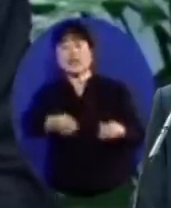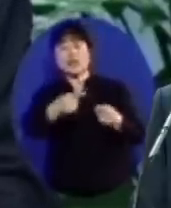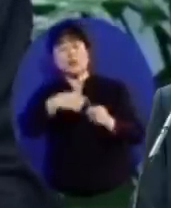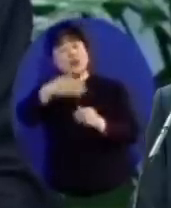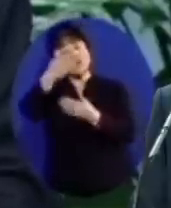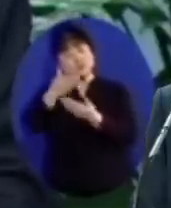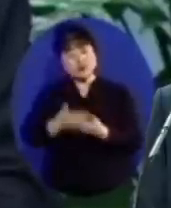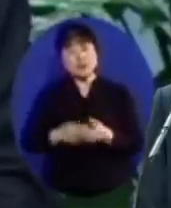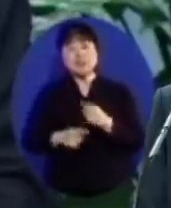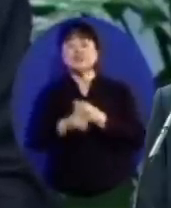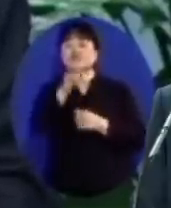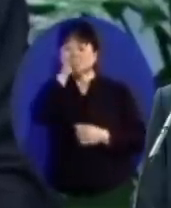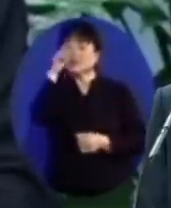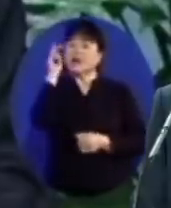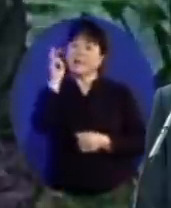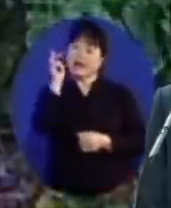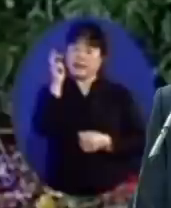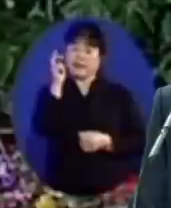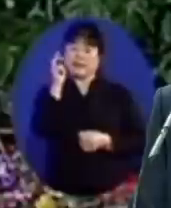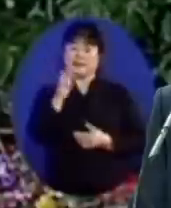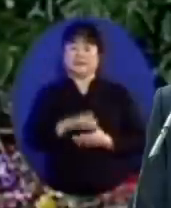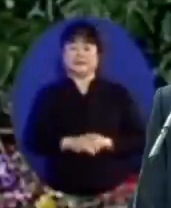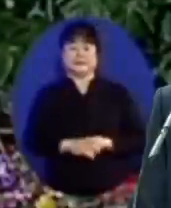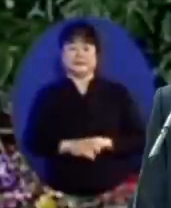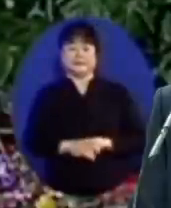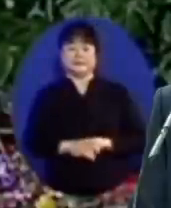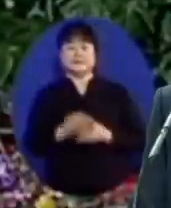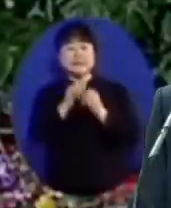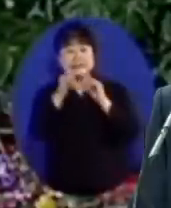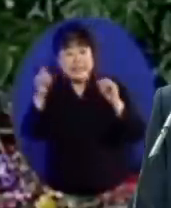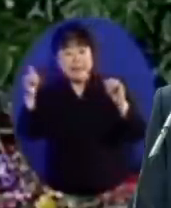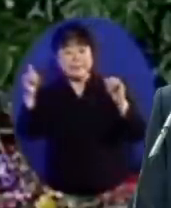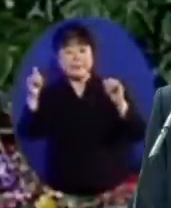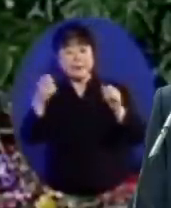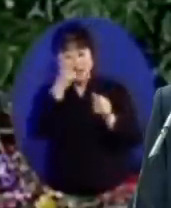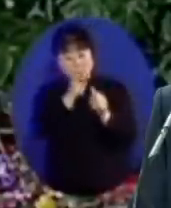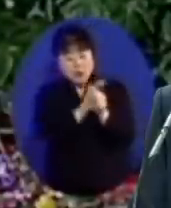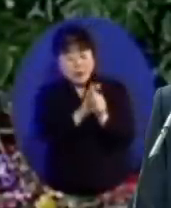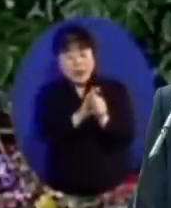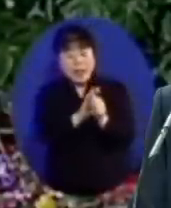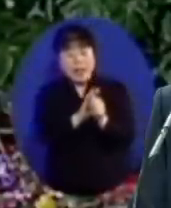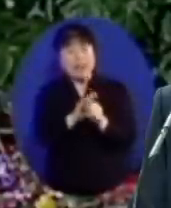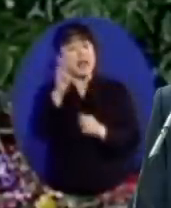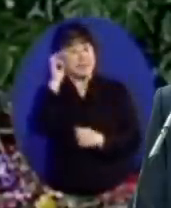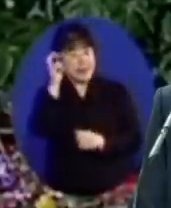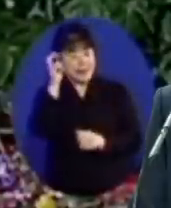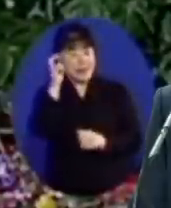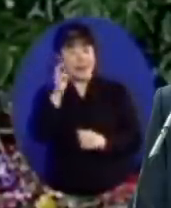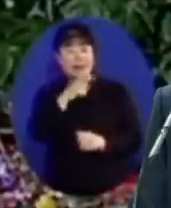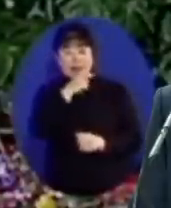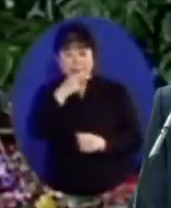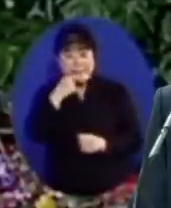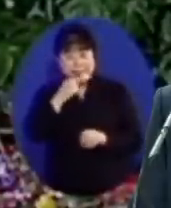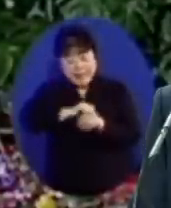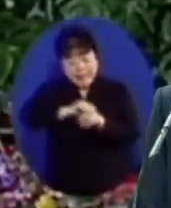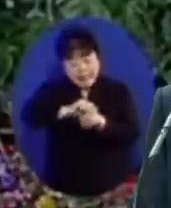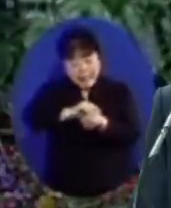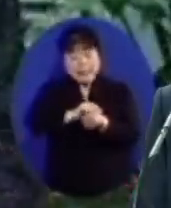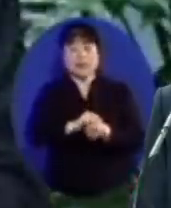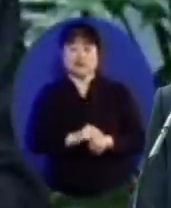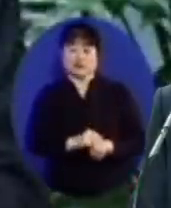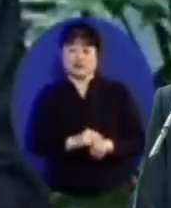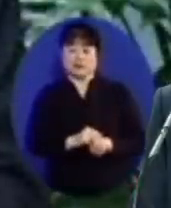것은 이유가 있어 보낸 것이다. 이 사람을 돌보하라고 한 것이다. 그래서 그 피를 다 닦고